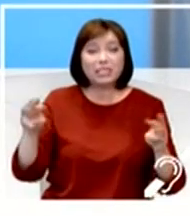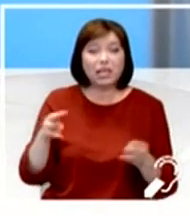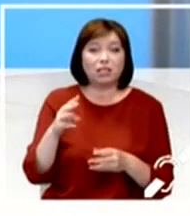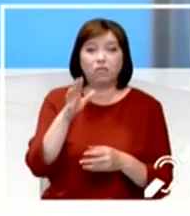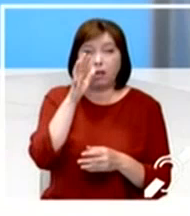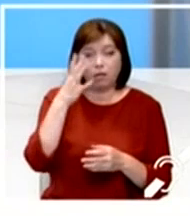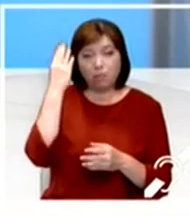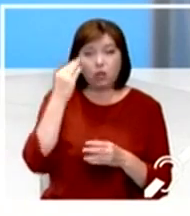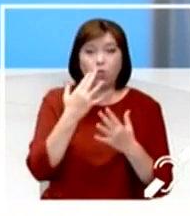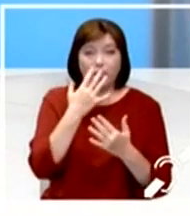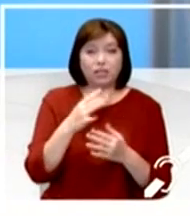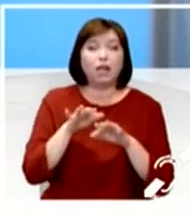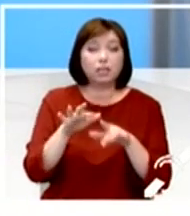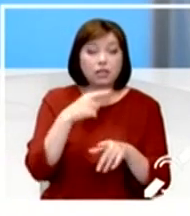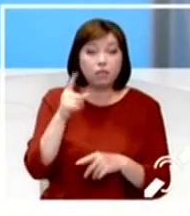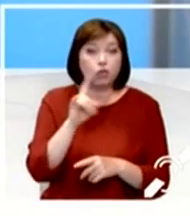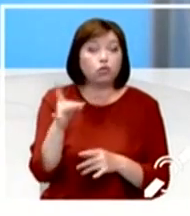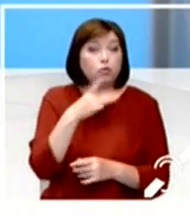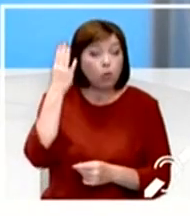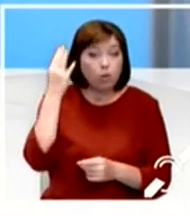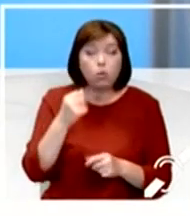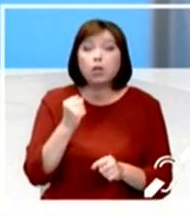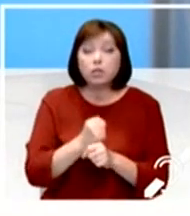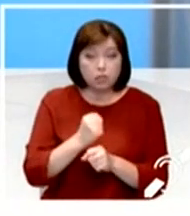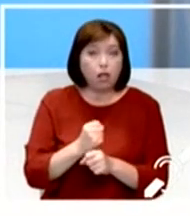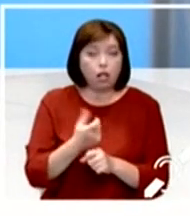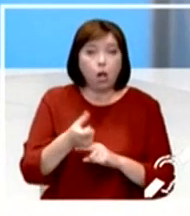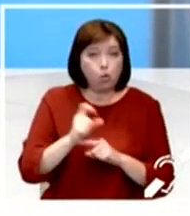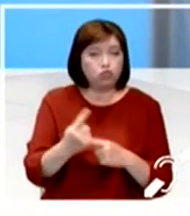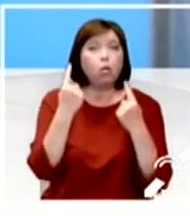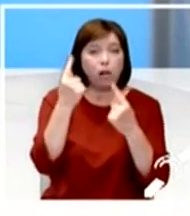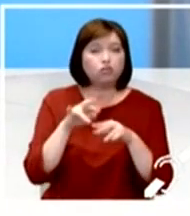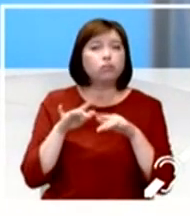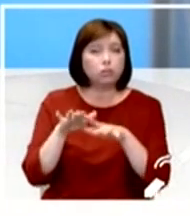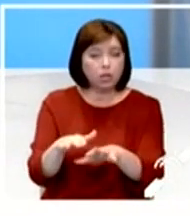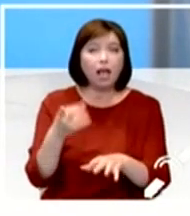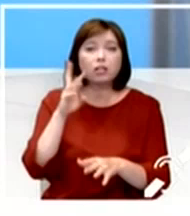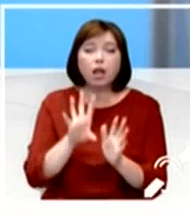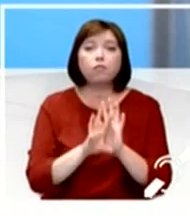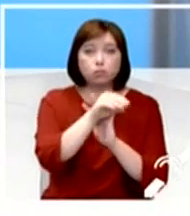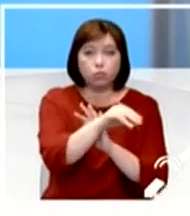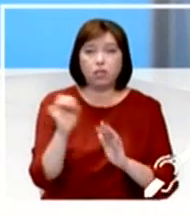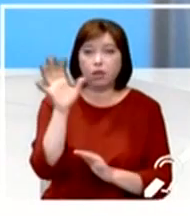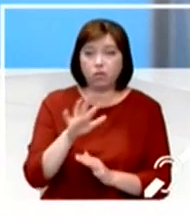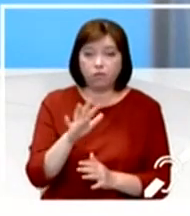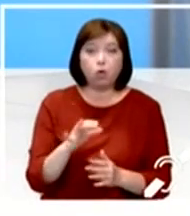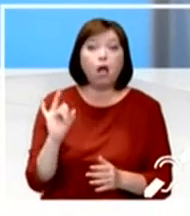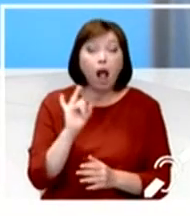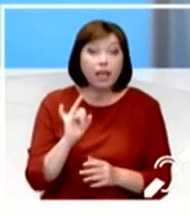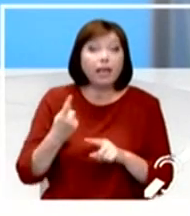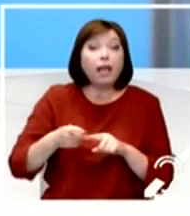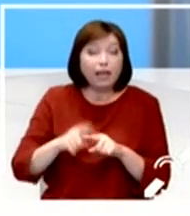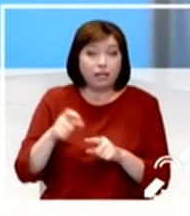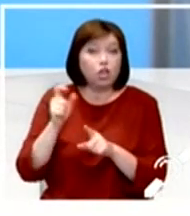cu un mesaj în care precizează că Republica Moldova a făcut progrese semnificative pe calea aderării la Uniunea Europeană, iar